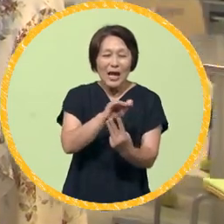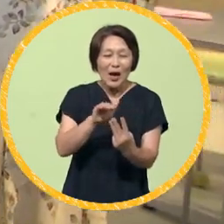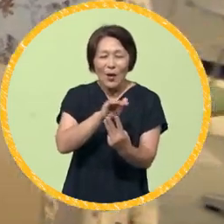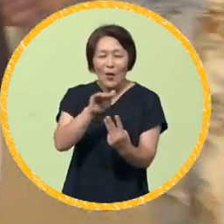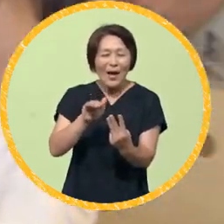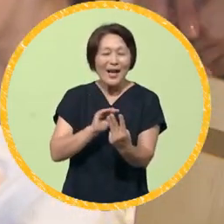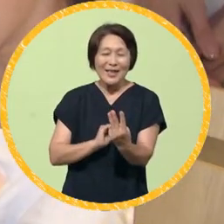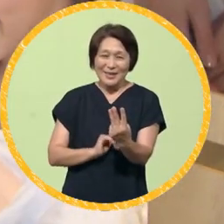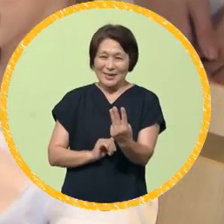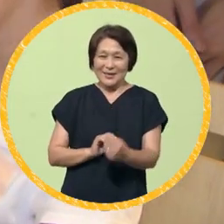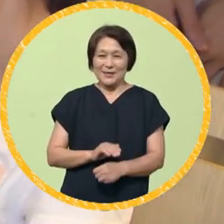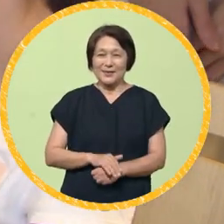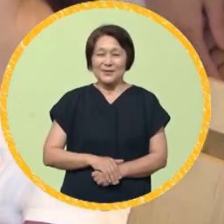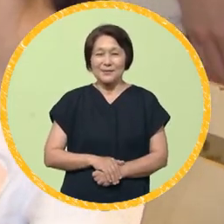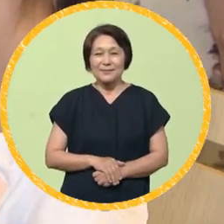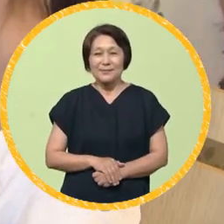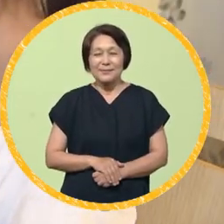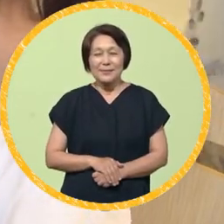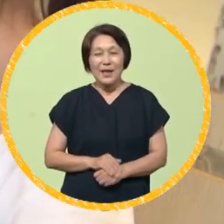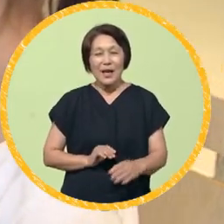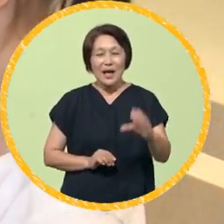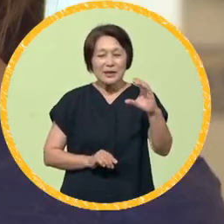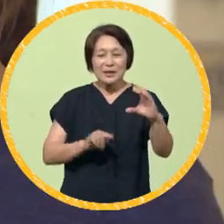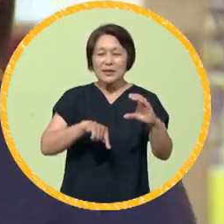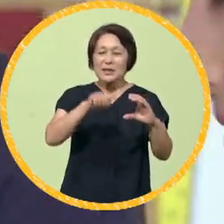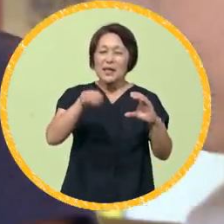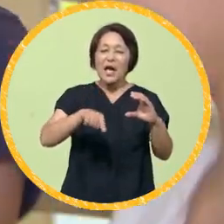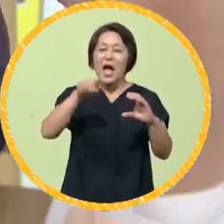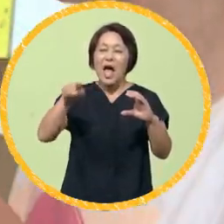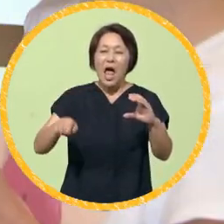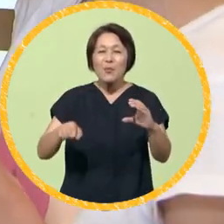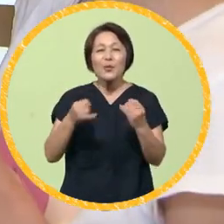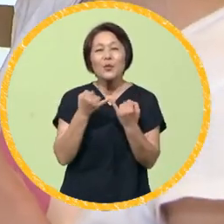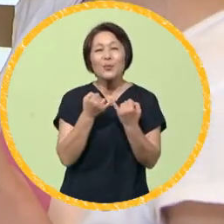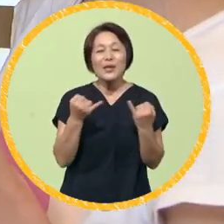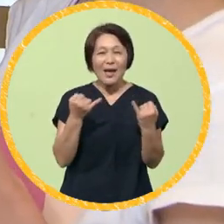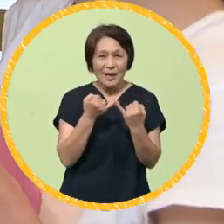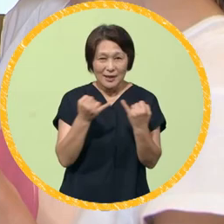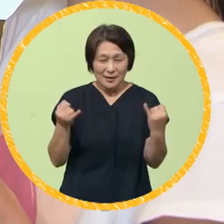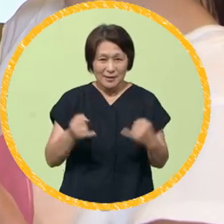で絵になりますよ。ちょっと CM 見てるみたいだもん今。